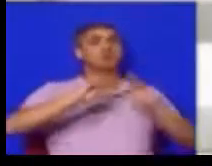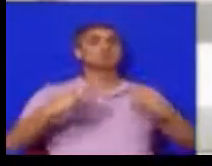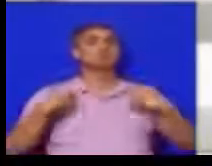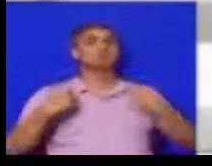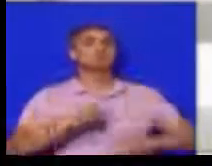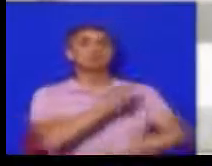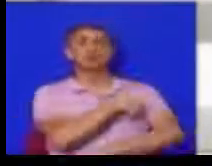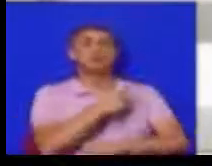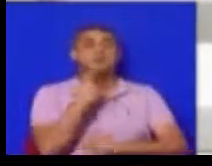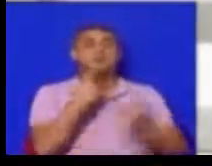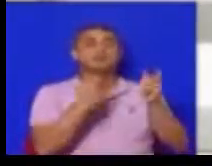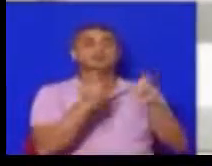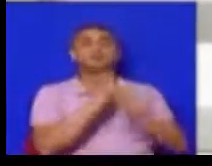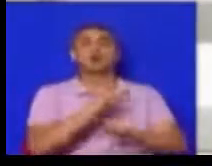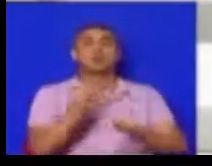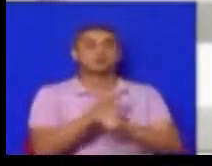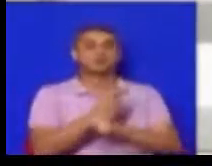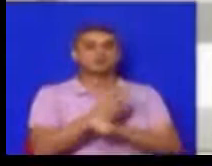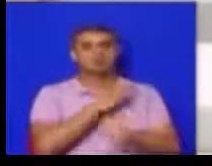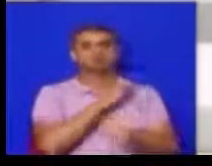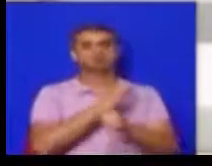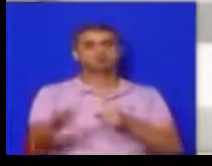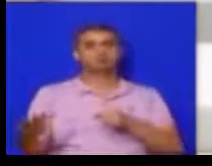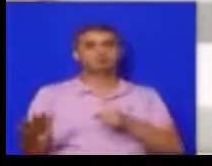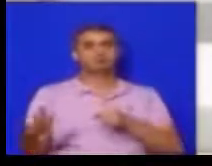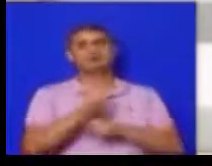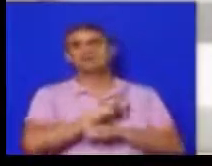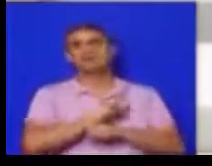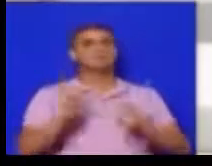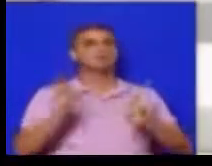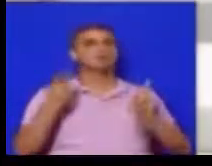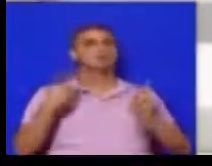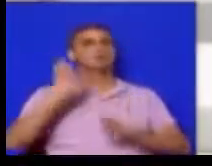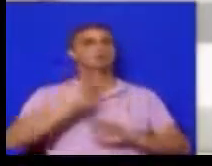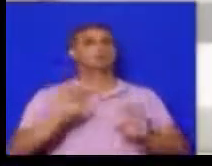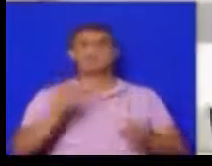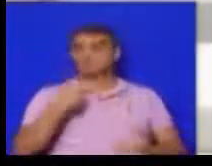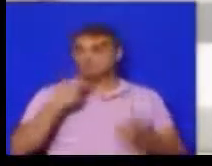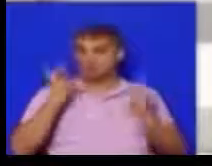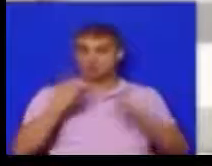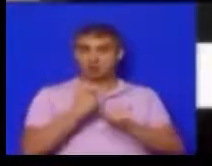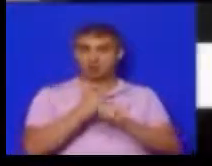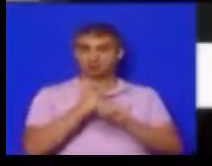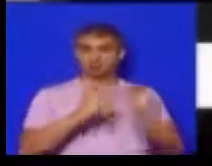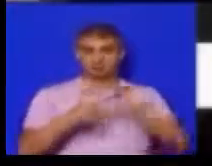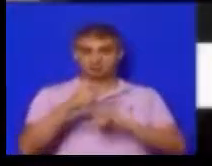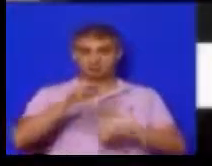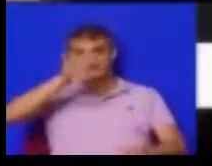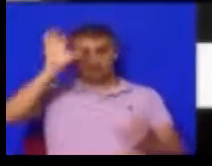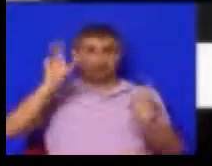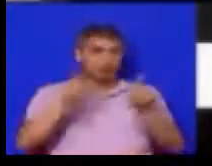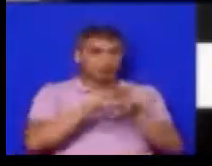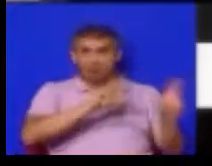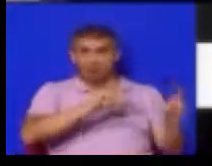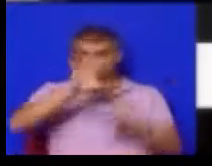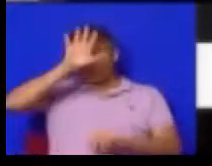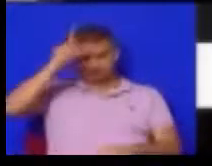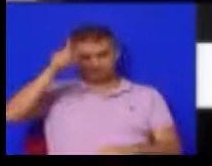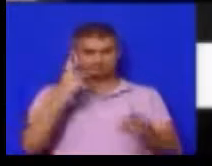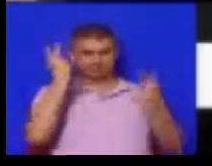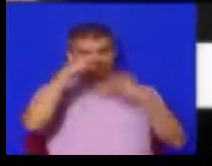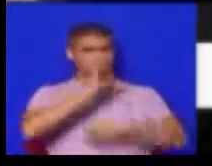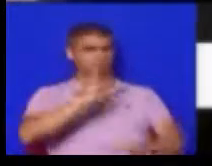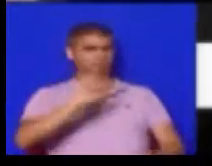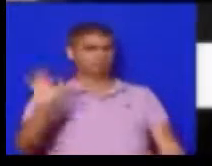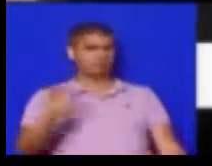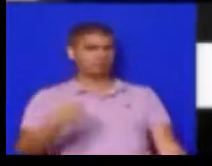לא קונבנציונלי, מושמד ולא קיים יותר. אם אני יכול ליישם את ההסכם הזה לאיראן, זה הסכם מצוין. עכשיו אני רוצה רגע